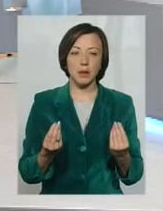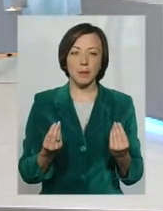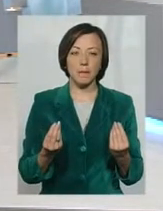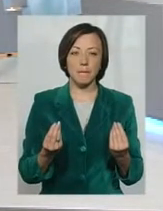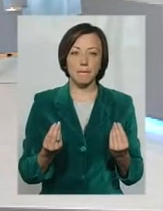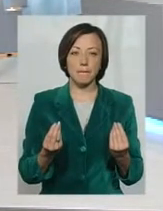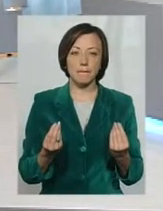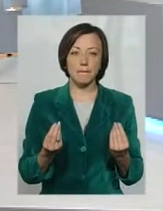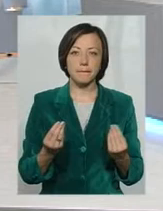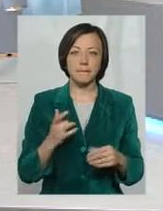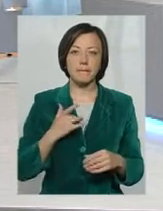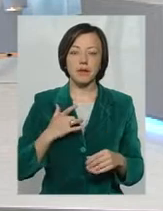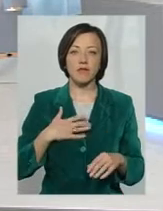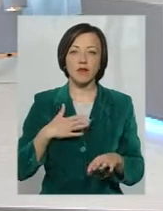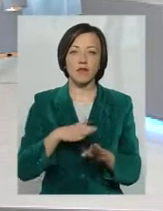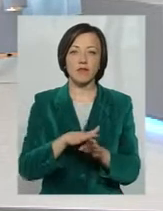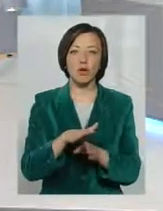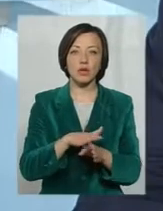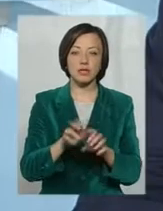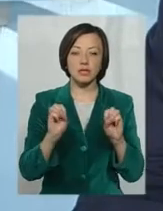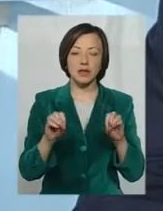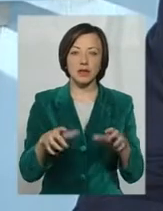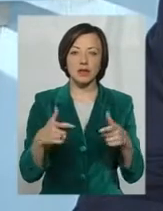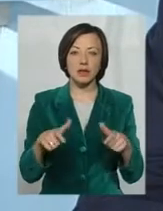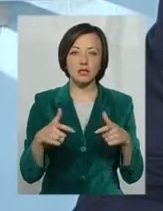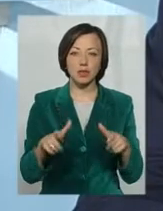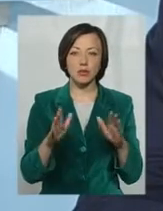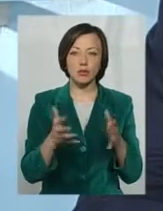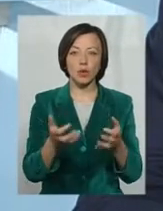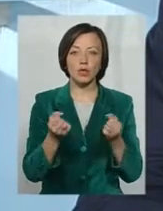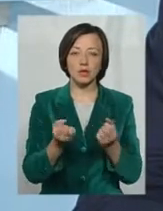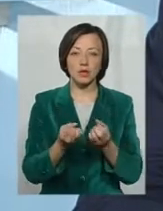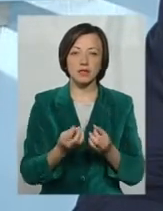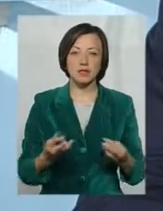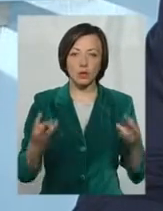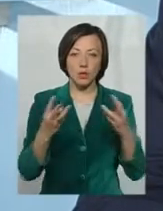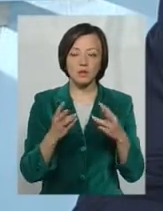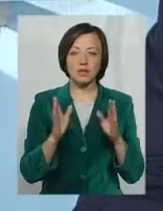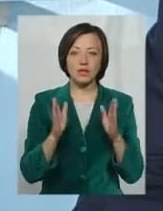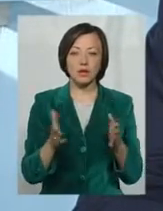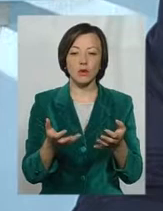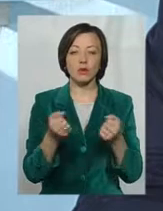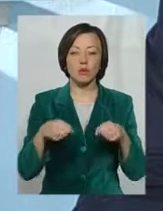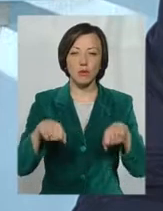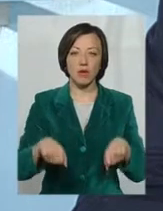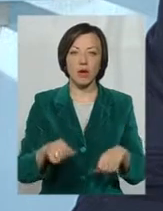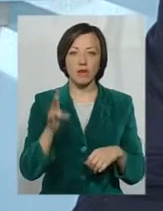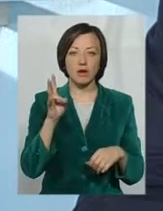державних виконавців, здали екзамени, будуть отримувати свідоцтва, і як тільки вони отримають право